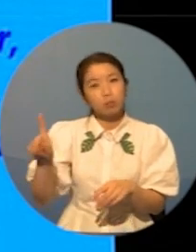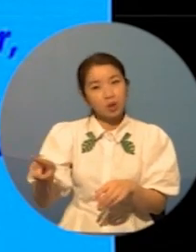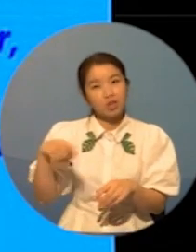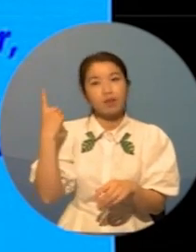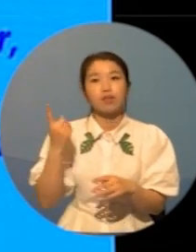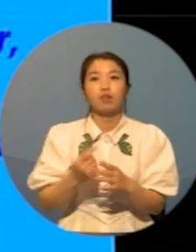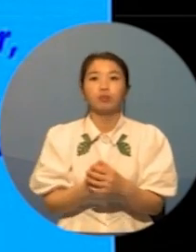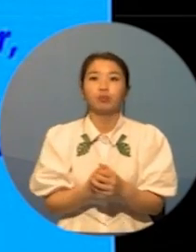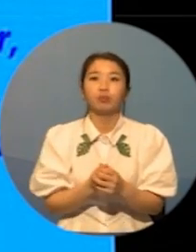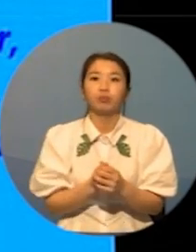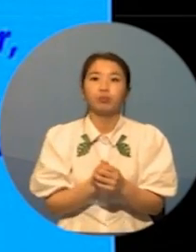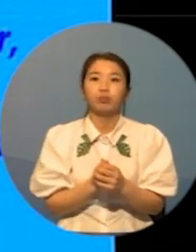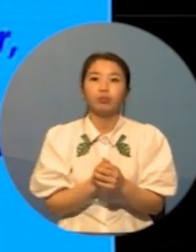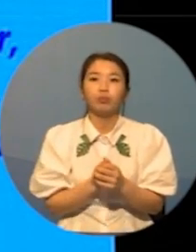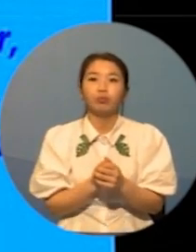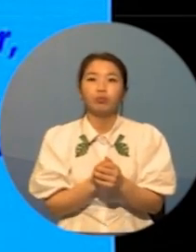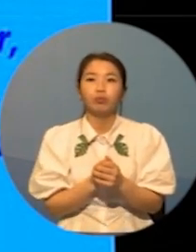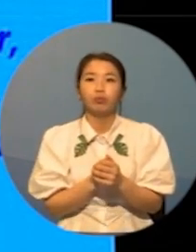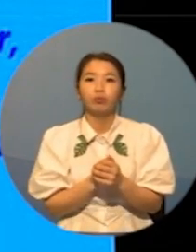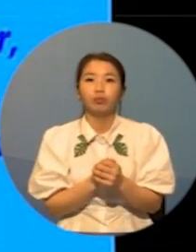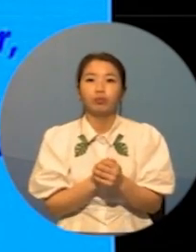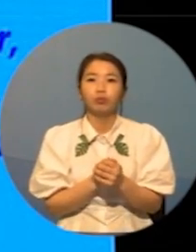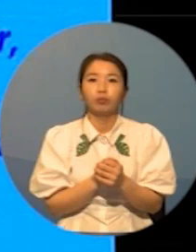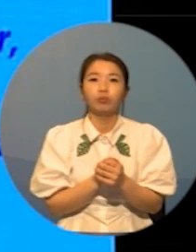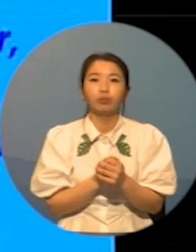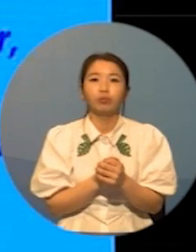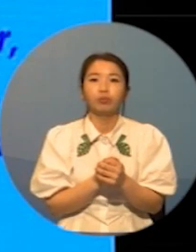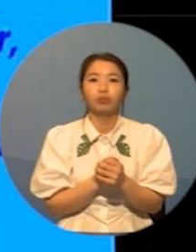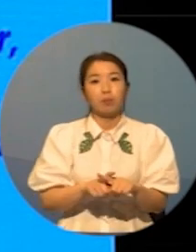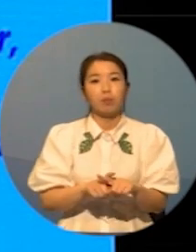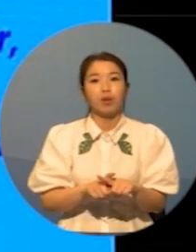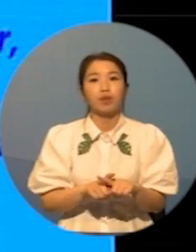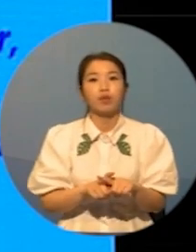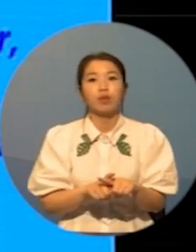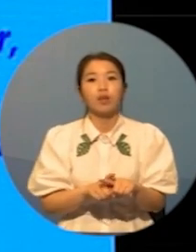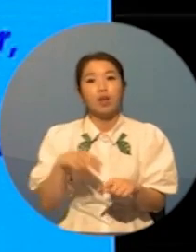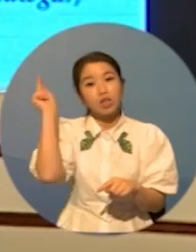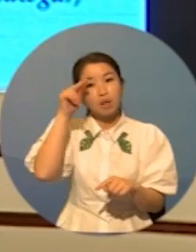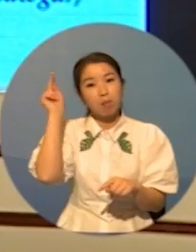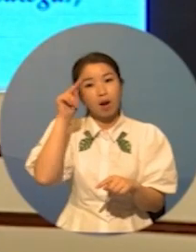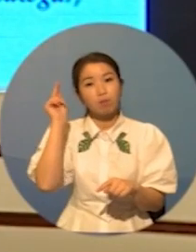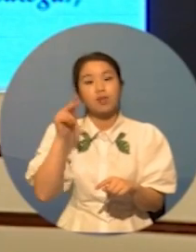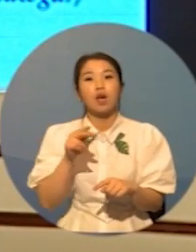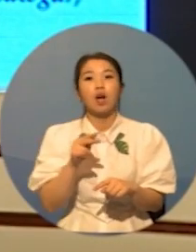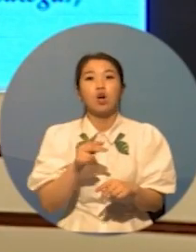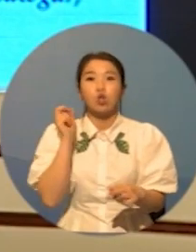қойып, төмендегі сөздерден атауыш фейлдер жасаймыз. Сабағымыз өзінің жұмағына